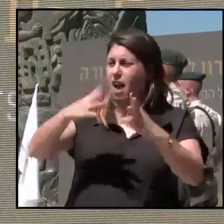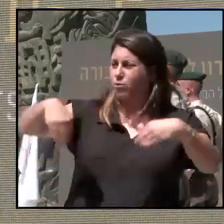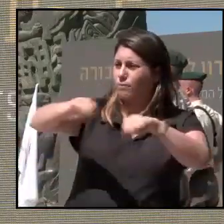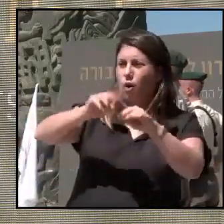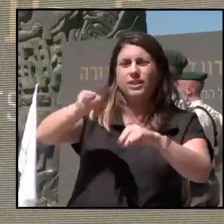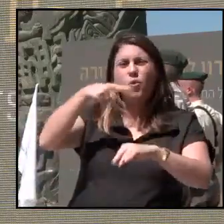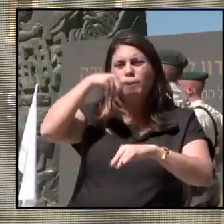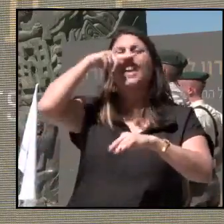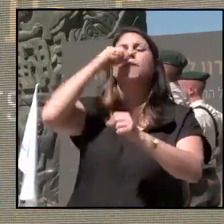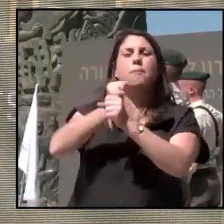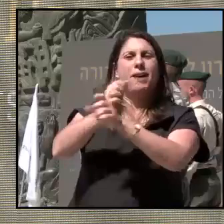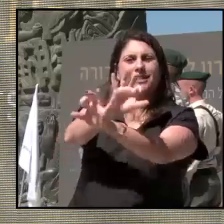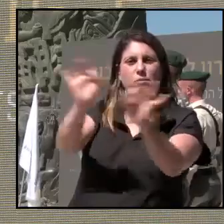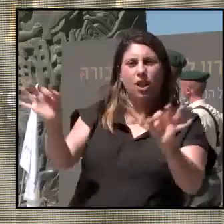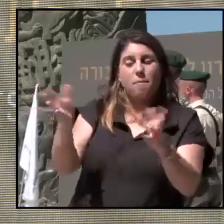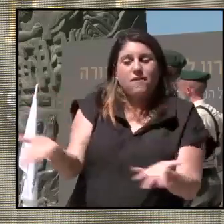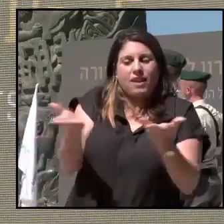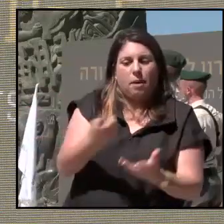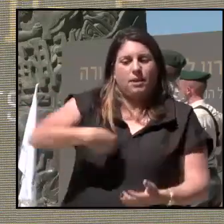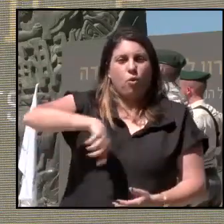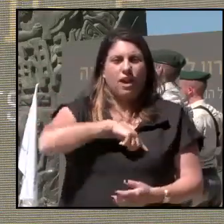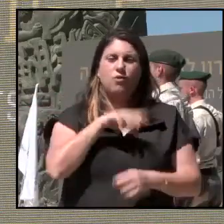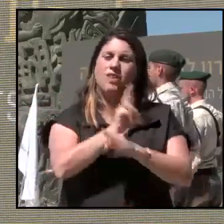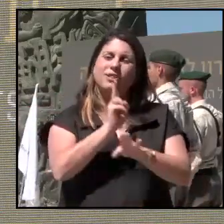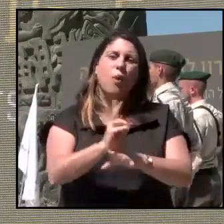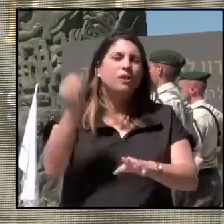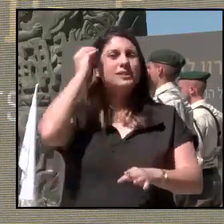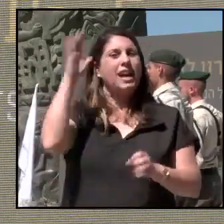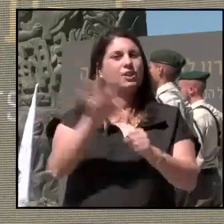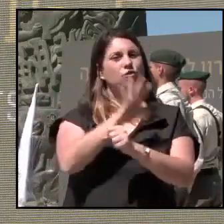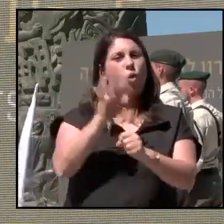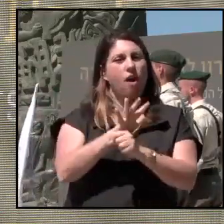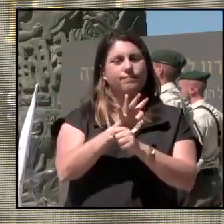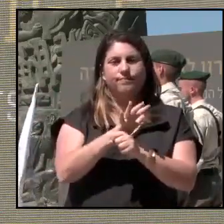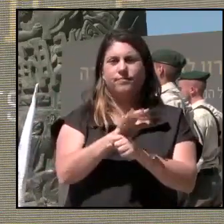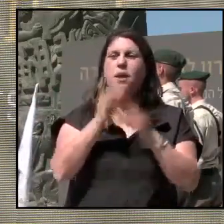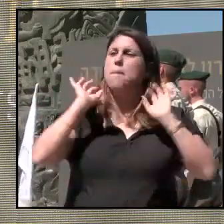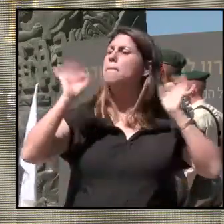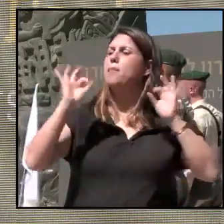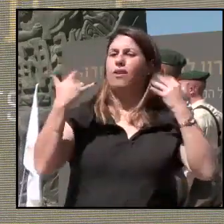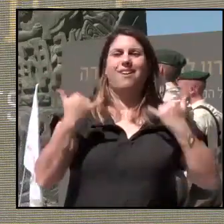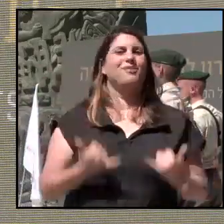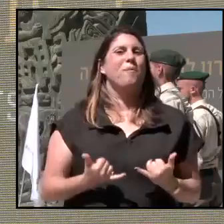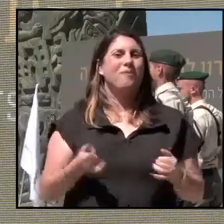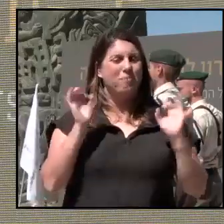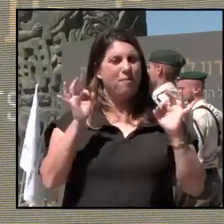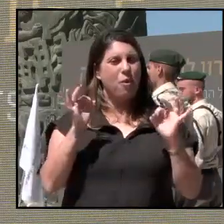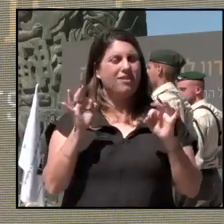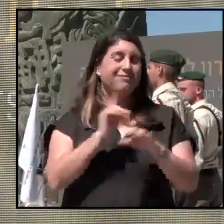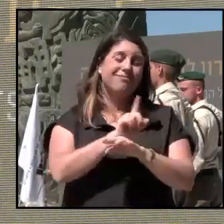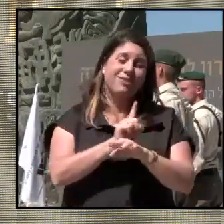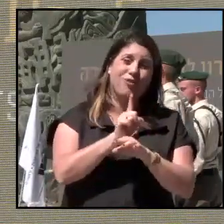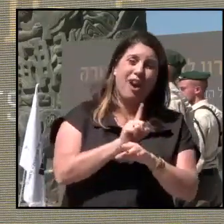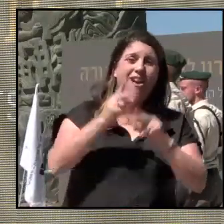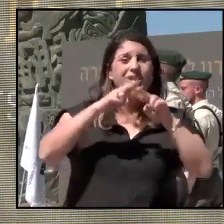גאים במעשיהם וידרבנו אותנו לשמר את זכר השואה על כל היבטיו, במיוחד כיום, בזמן